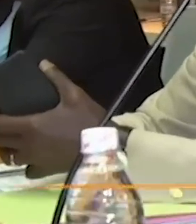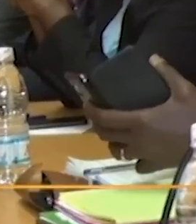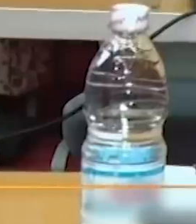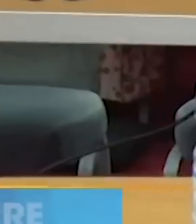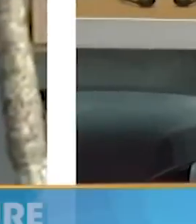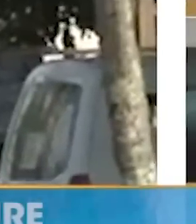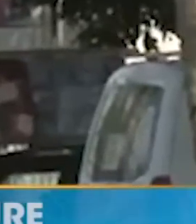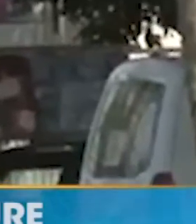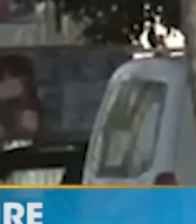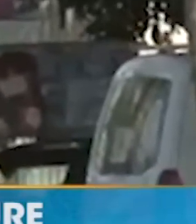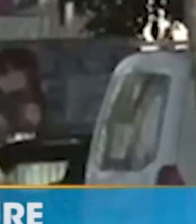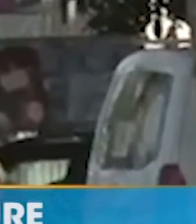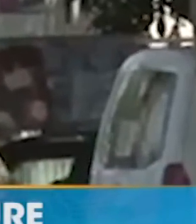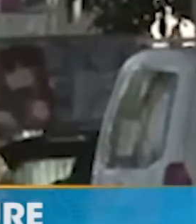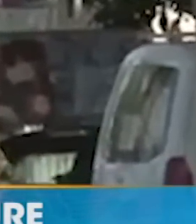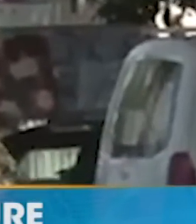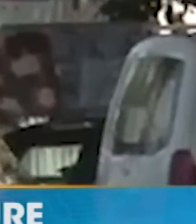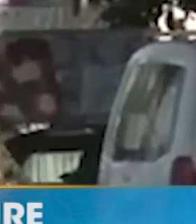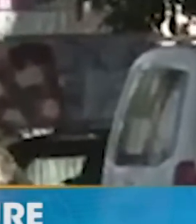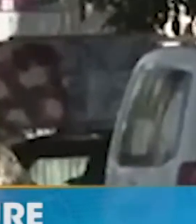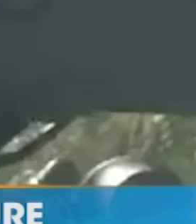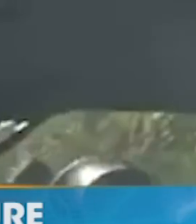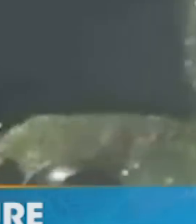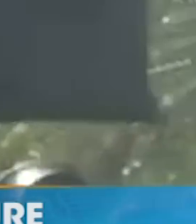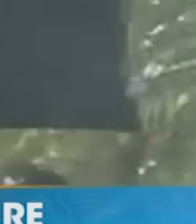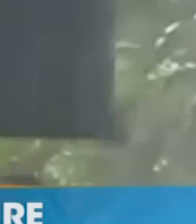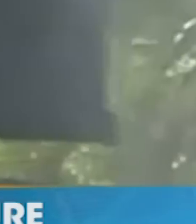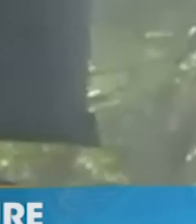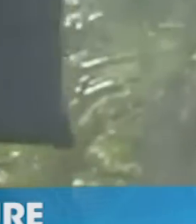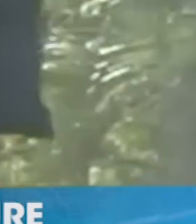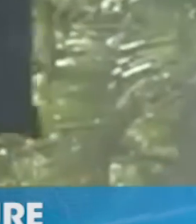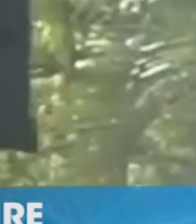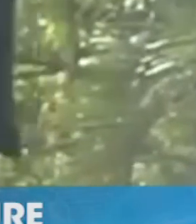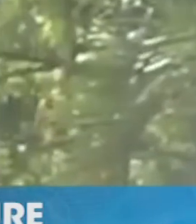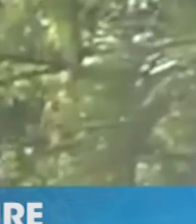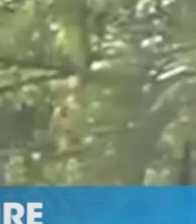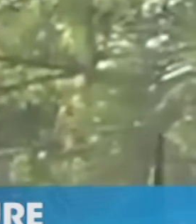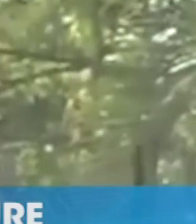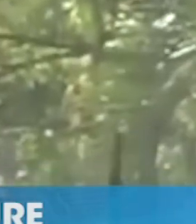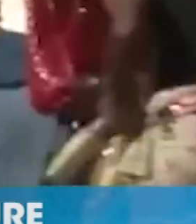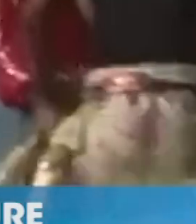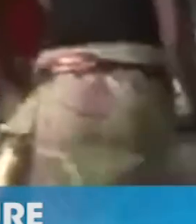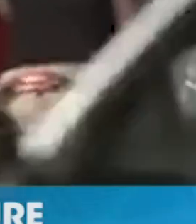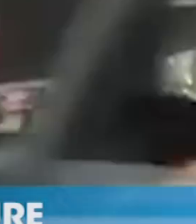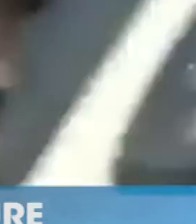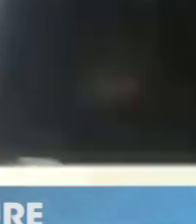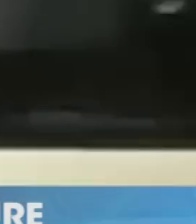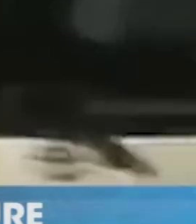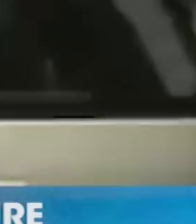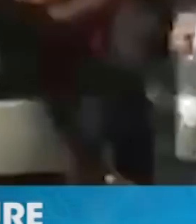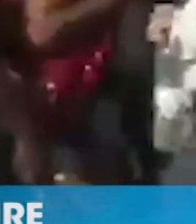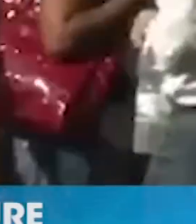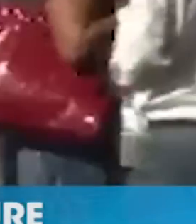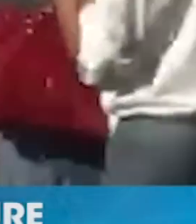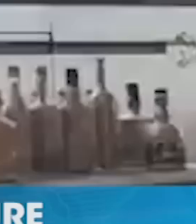Et puis le procès des accusés de l'attentat de Grand Bassam s'ouvre ce mercredi 30 novembre au tribunal criminel d'Abidjan. Les faits remontent au 13